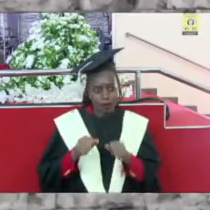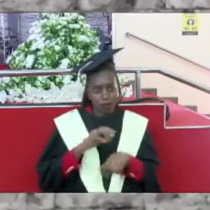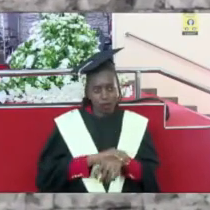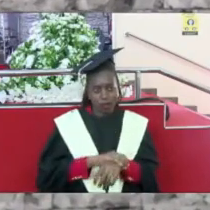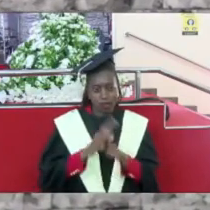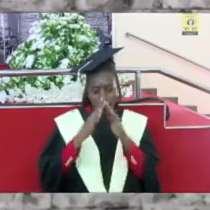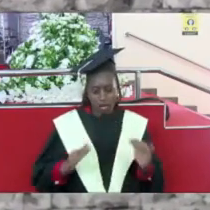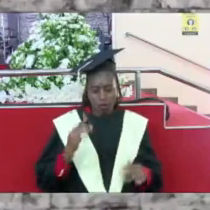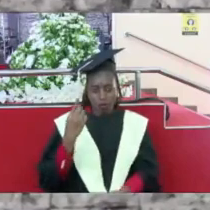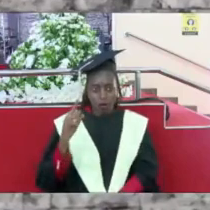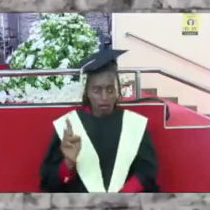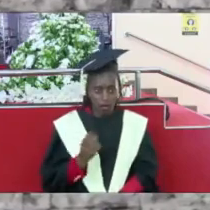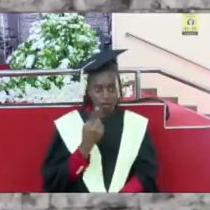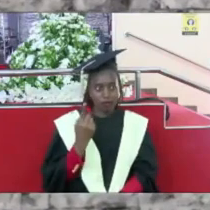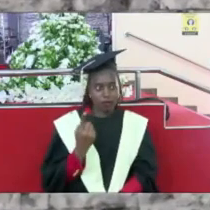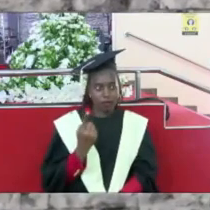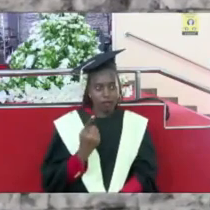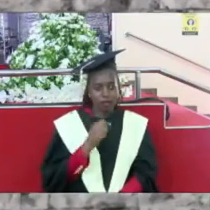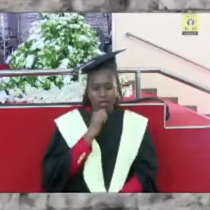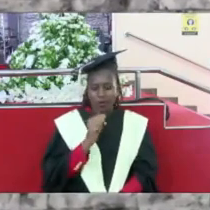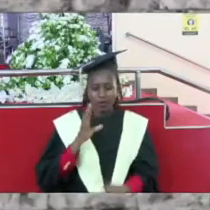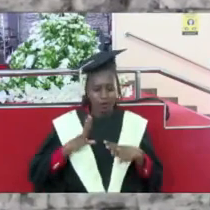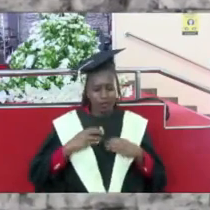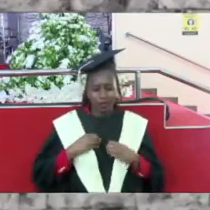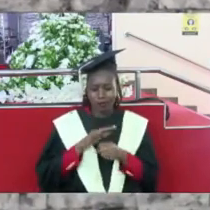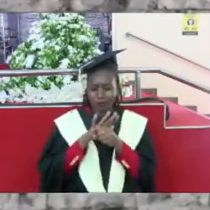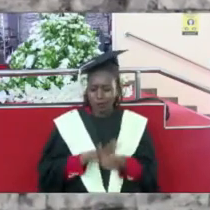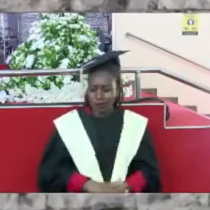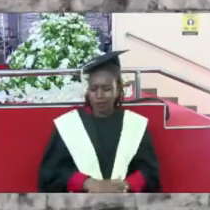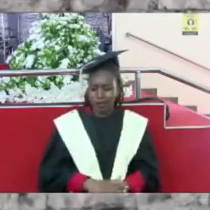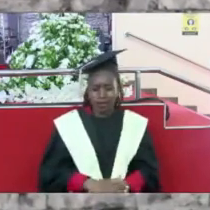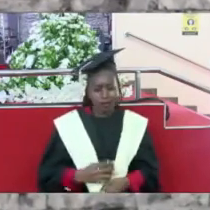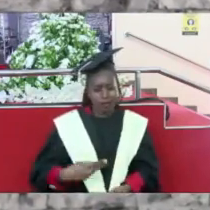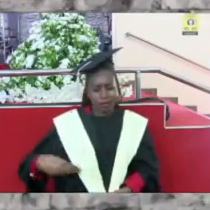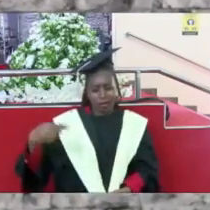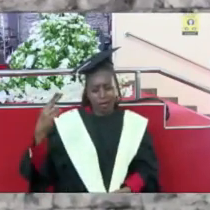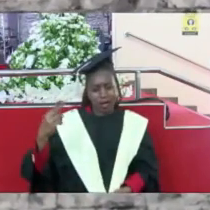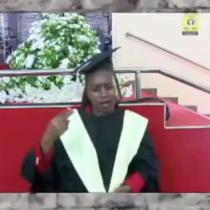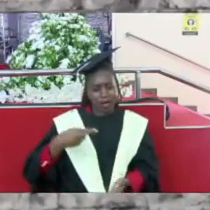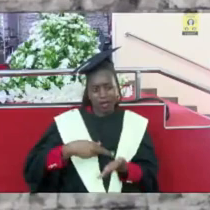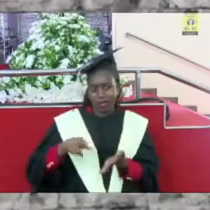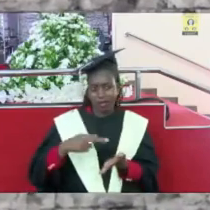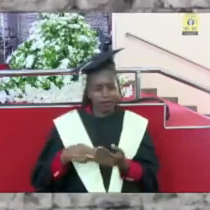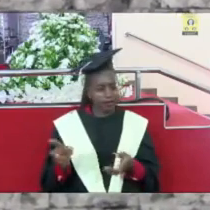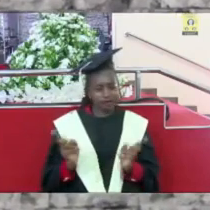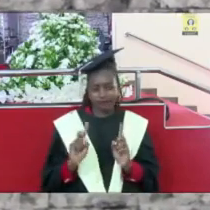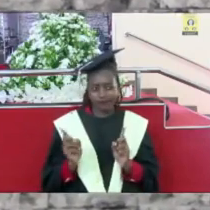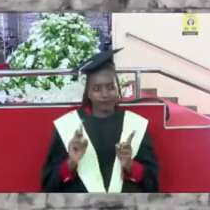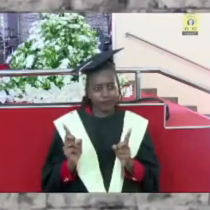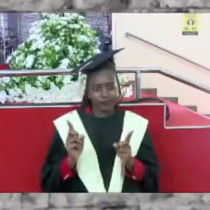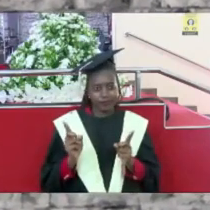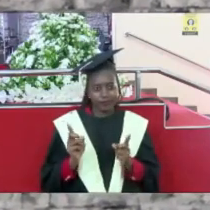frustrated. Usikubali kufinyika na kuumia. Smile when you come from that house of yours. Lock it. Tabasamu na ufunge nyumba